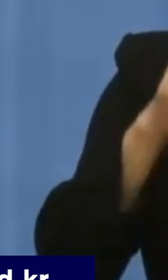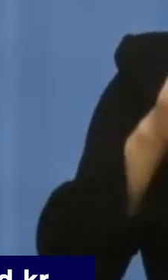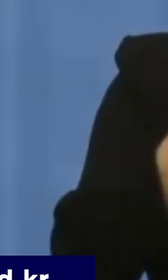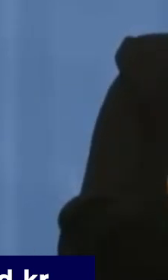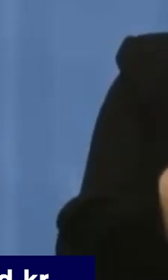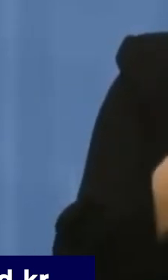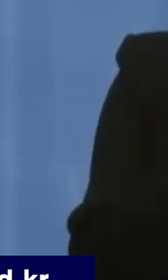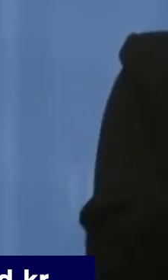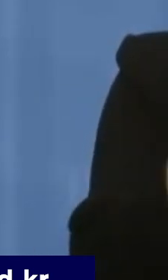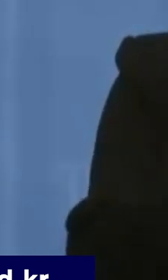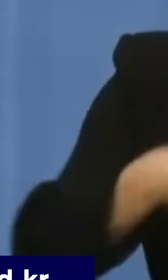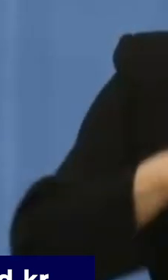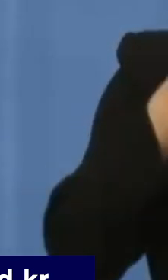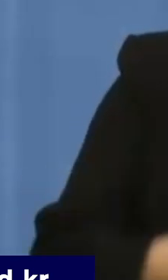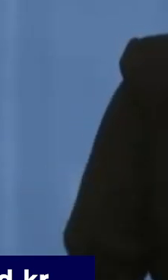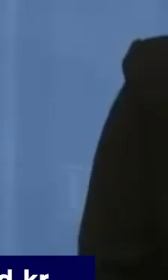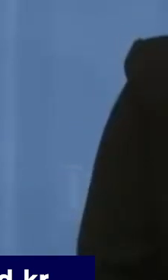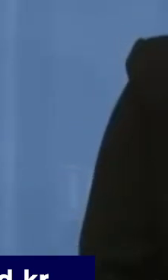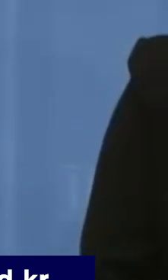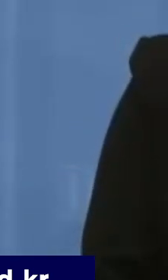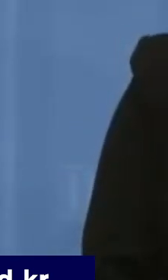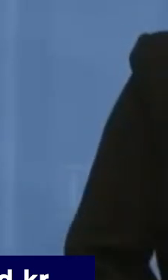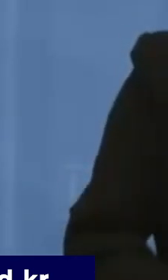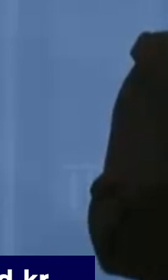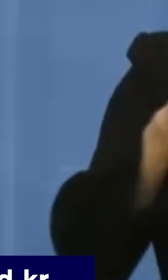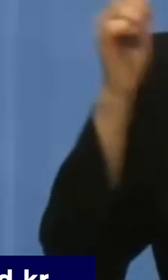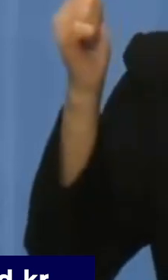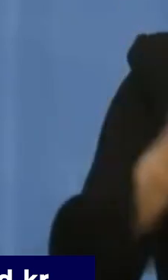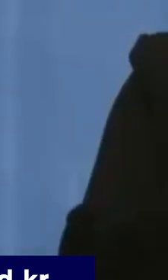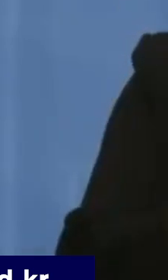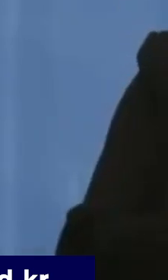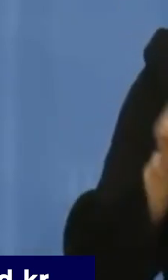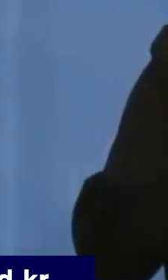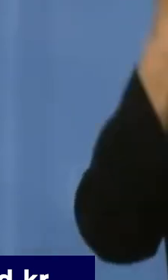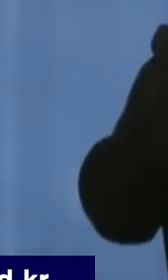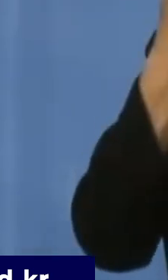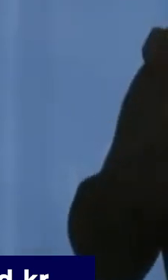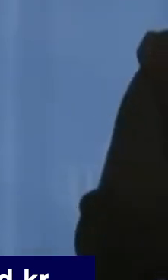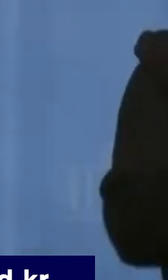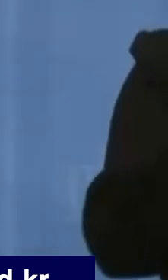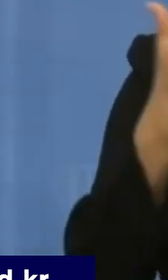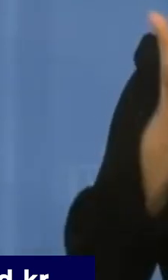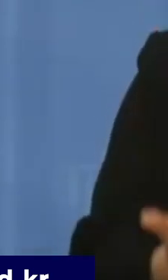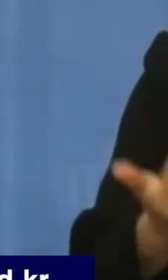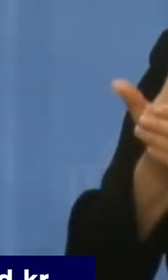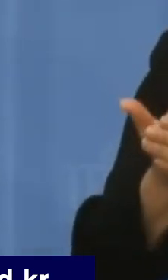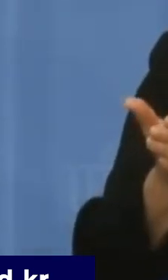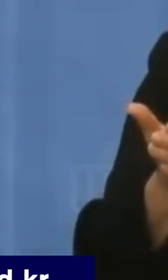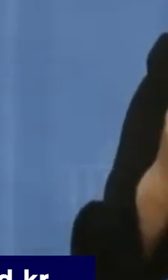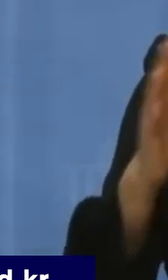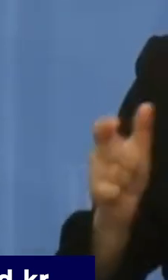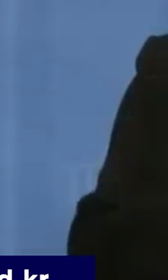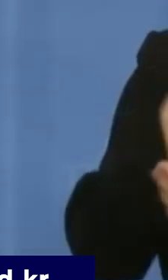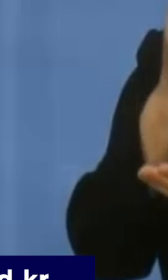공조를 지켜나가야 합니다. 더군다나 3월 국회에는 쌍특검 처리뿐만 아니라 이태원 참사 특별법